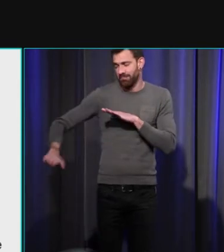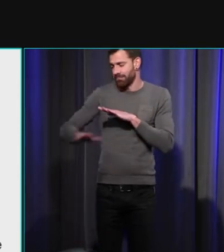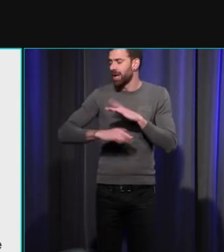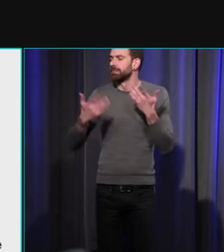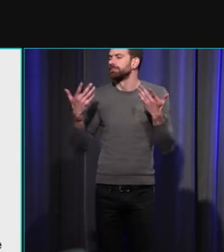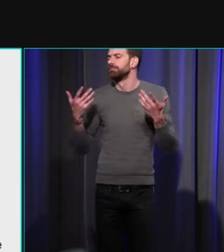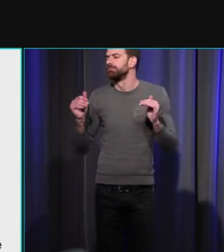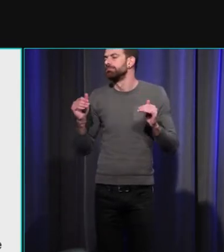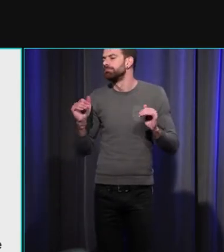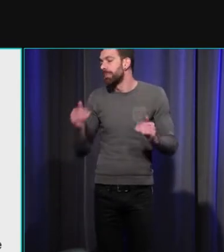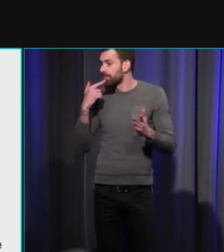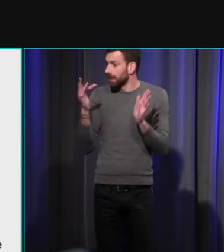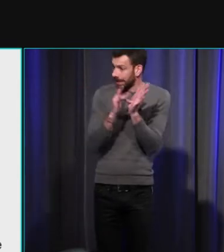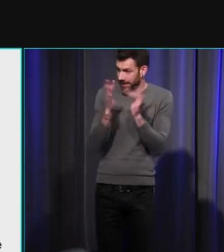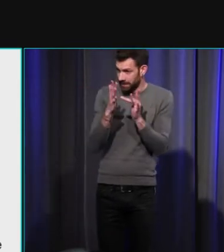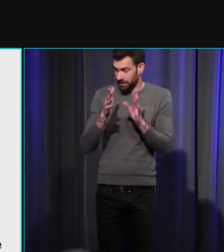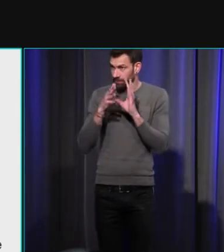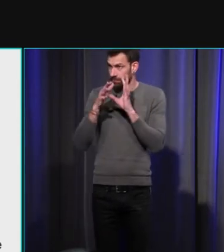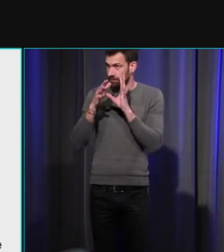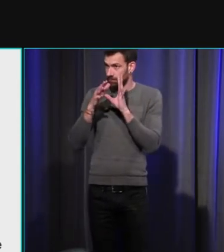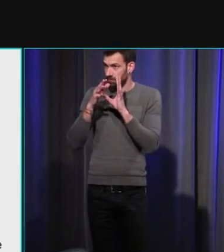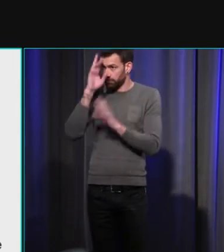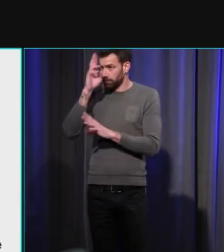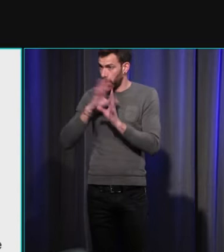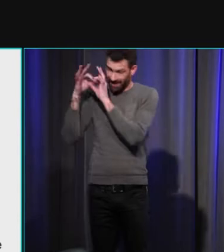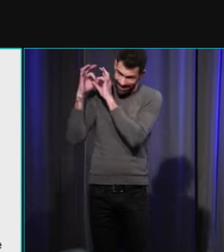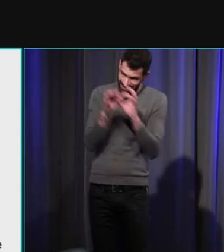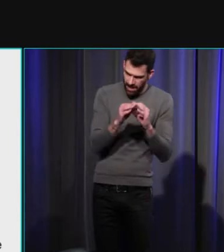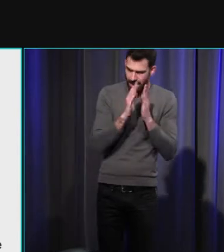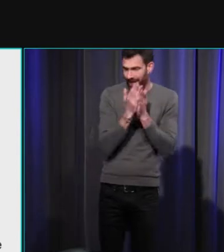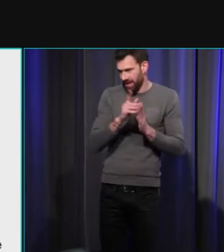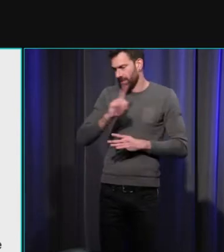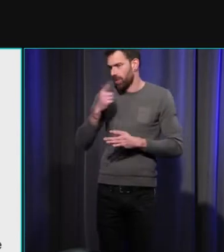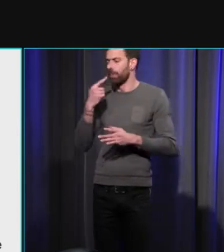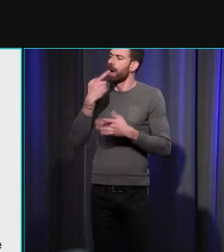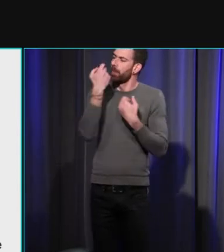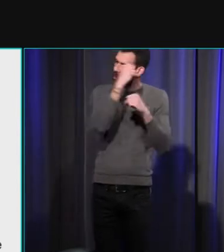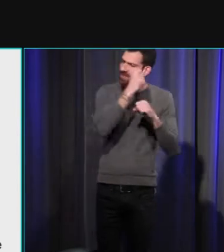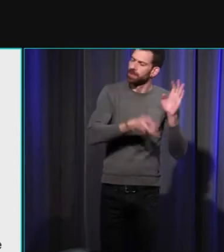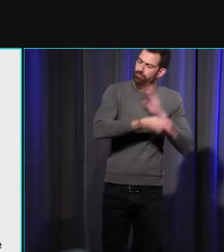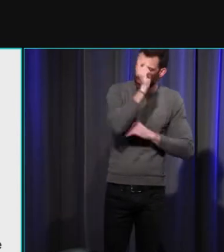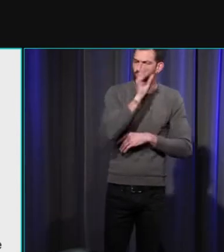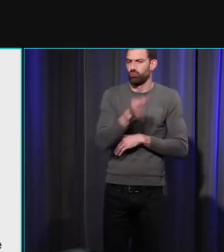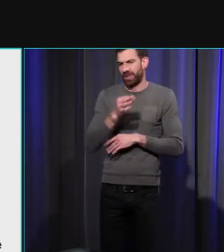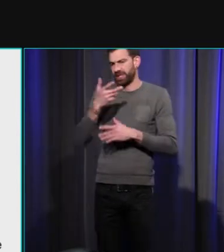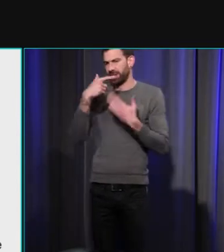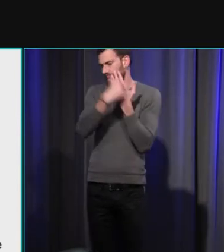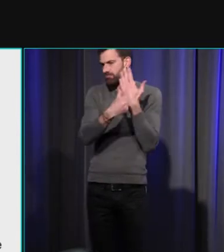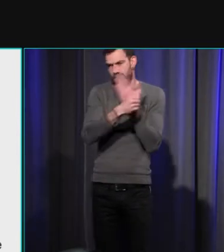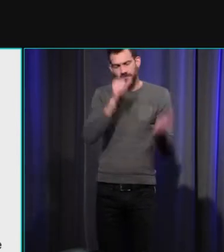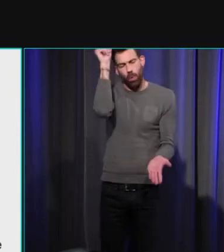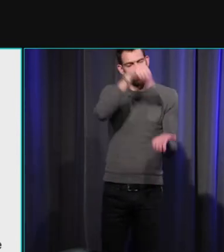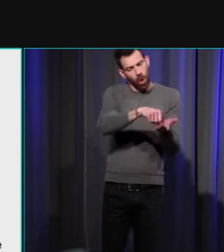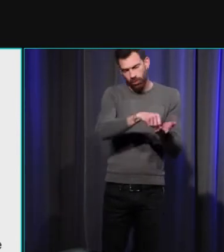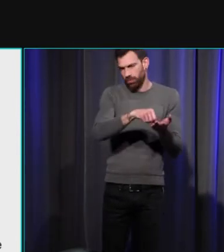n'est pas une religion du livre dans sa version catholique du mois le protestantisme mais beaucoup plus la bible au centre de la religion